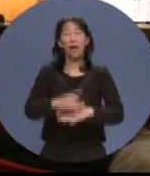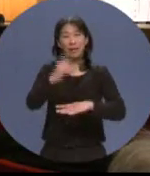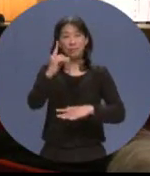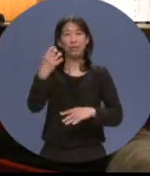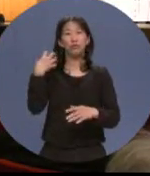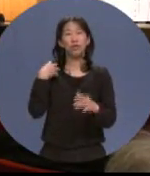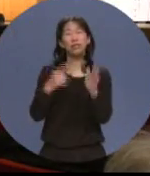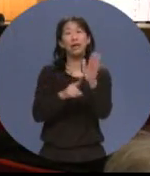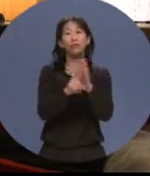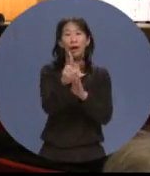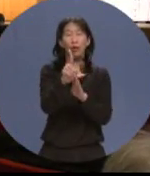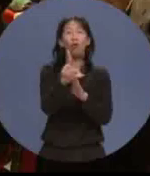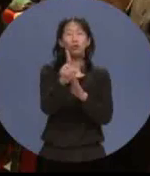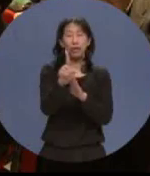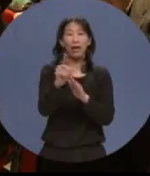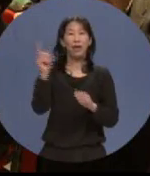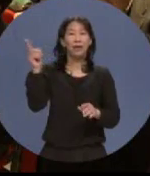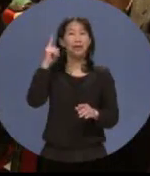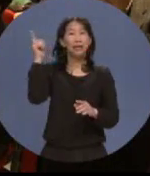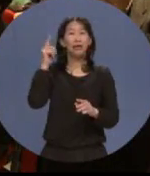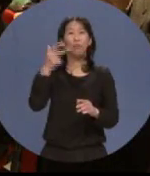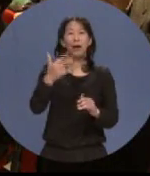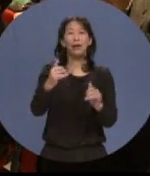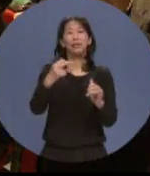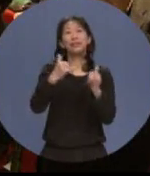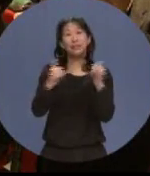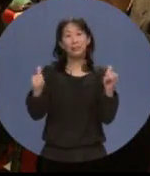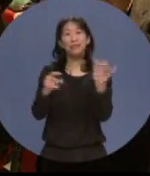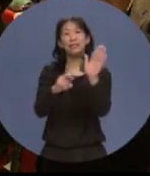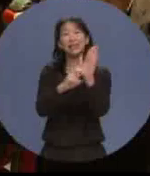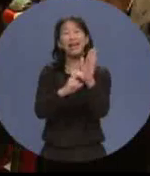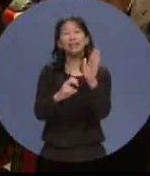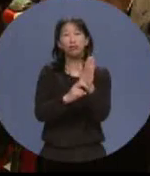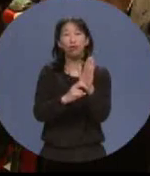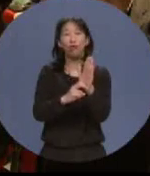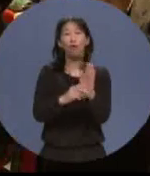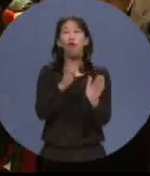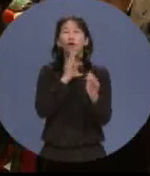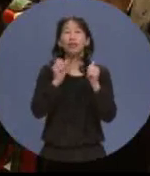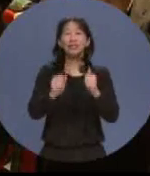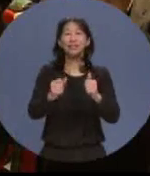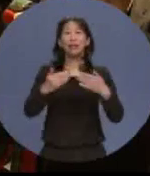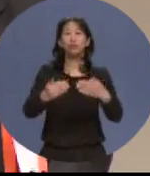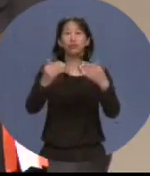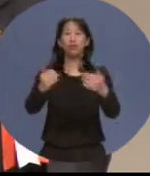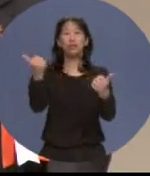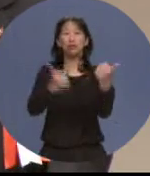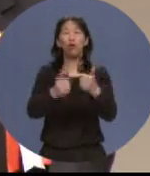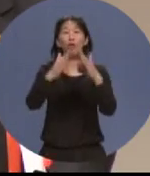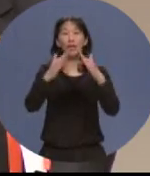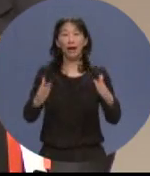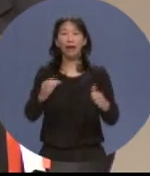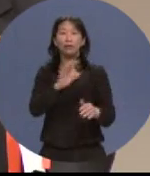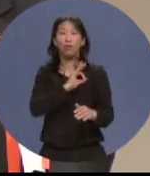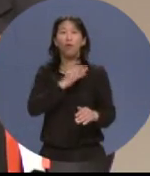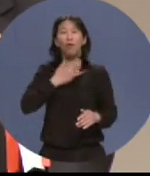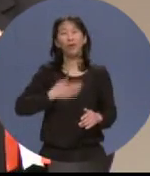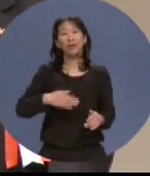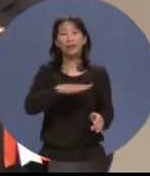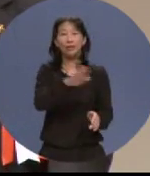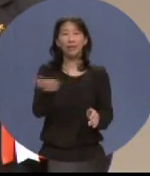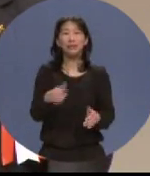めに主催者を代表して、生駒市民憲章実践推進協議会の安原会長